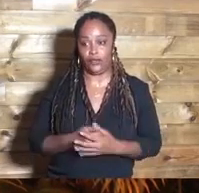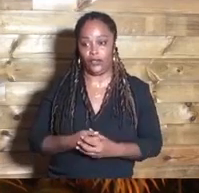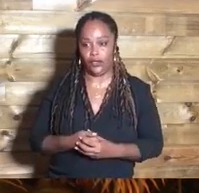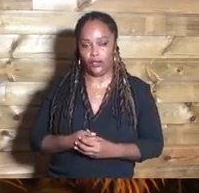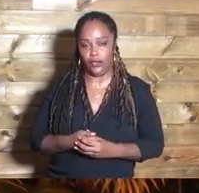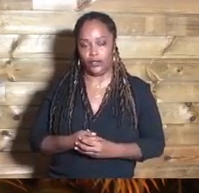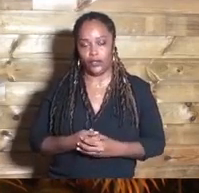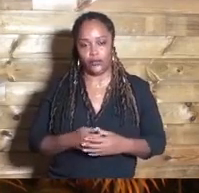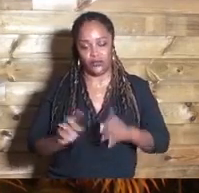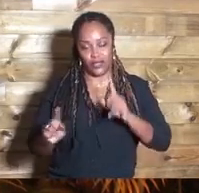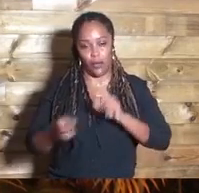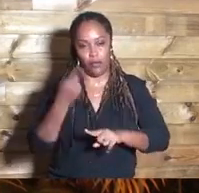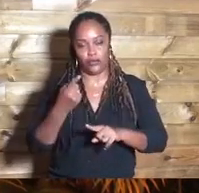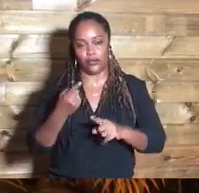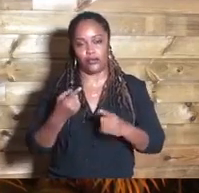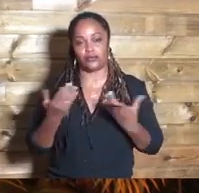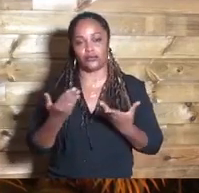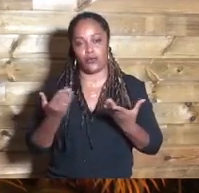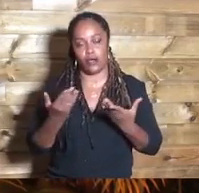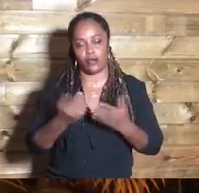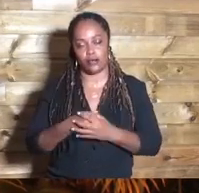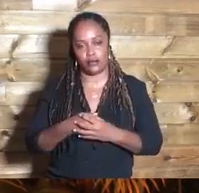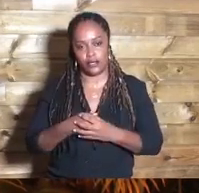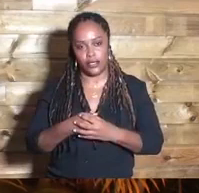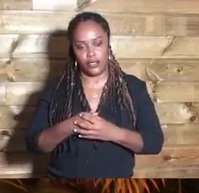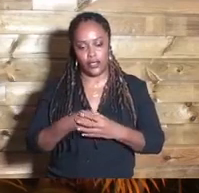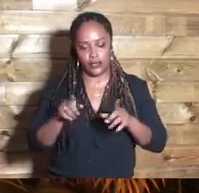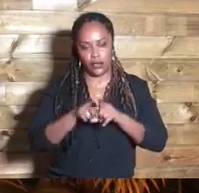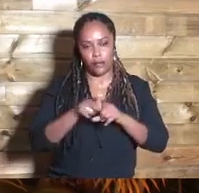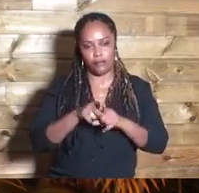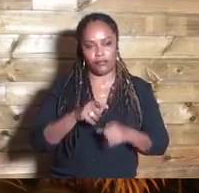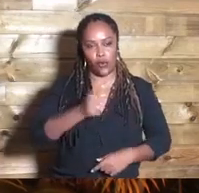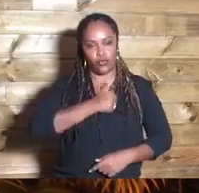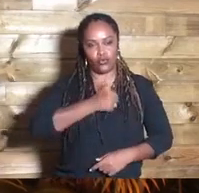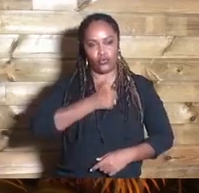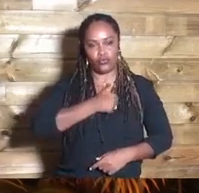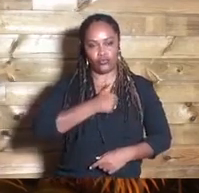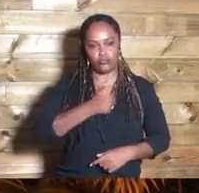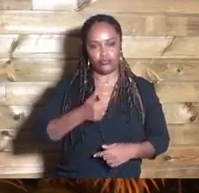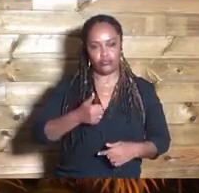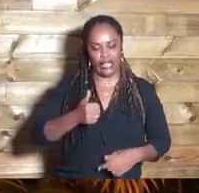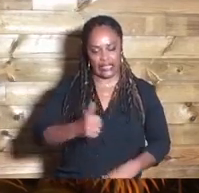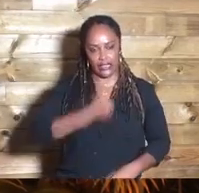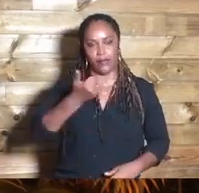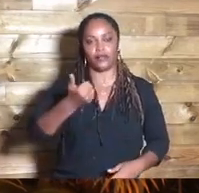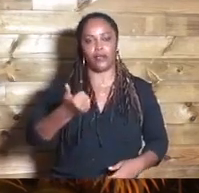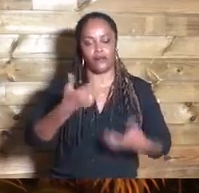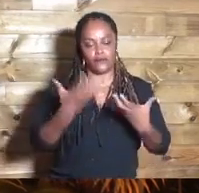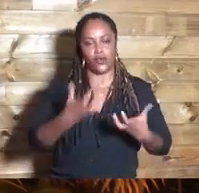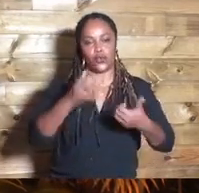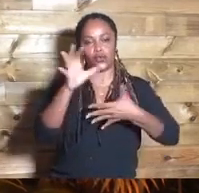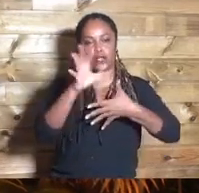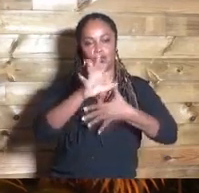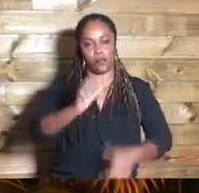très, aussi très important, qui sont utilisés de façon décomplexée, qui ne font pas peur, mais que certains